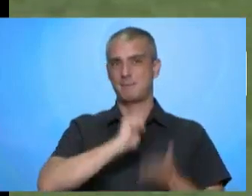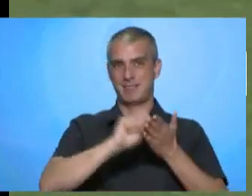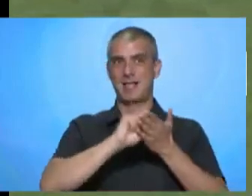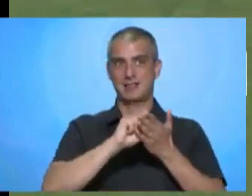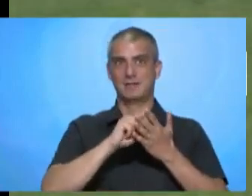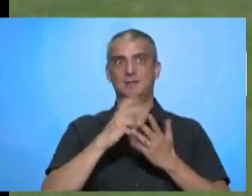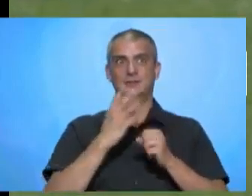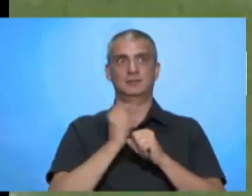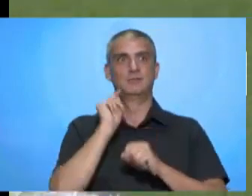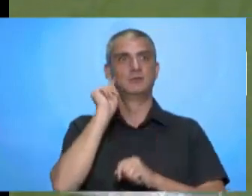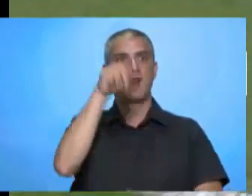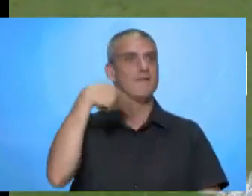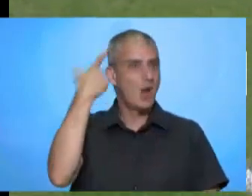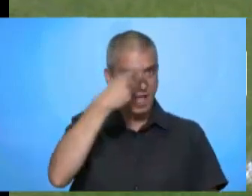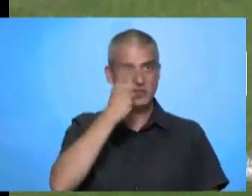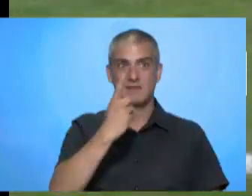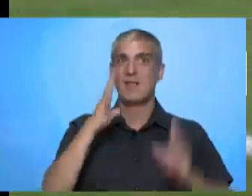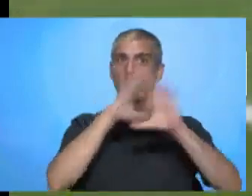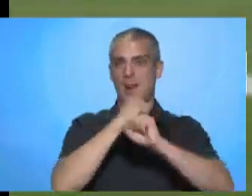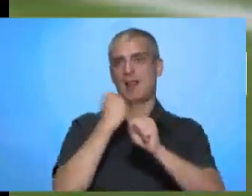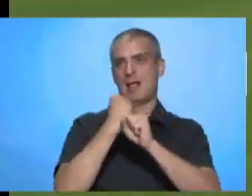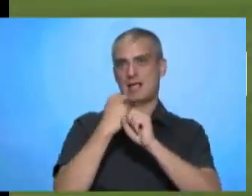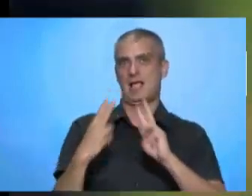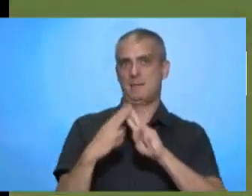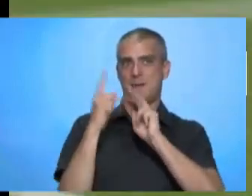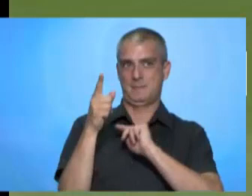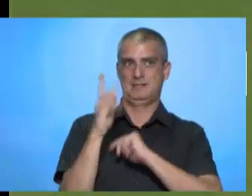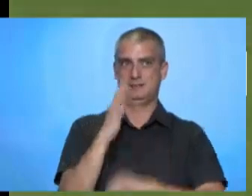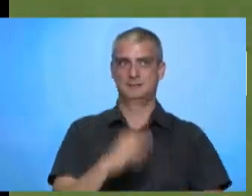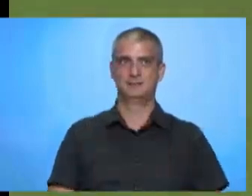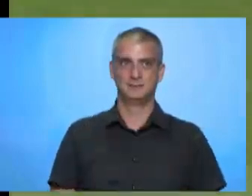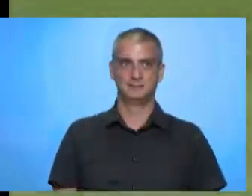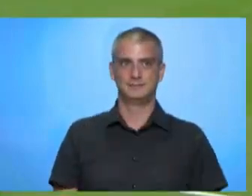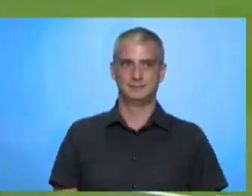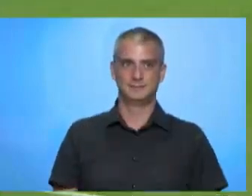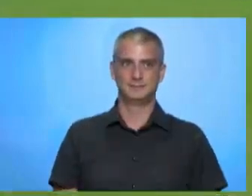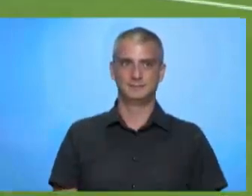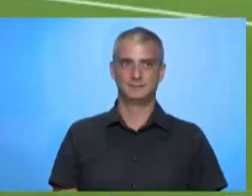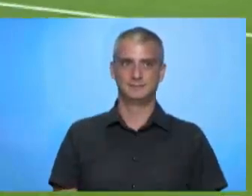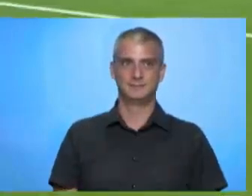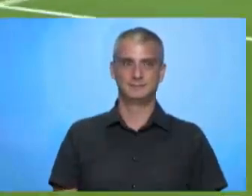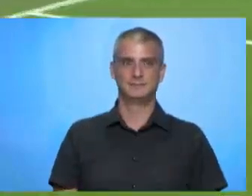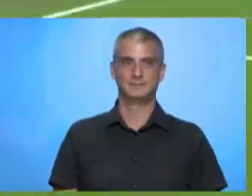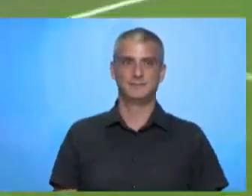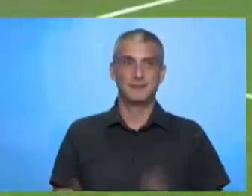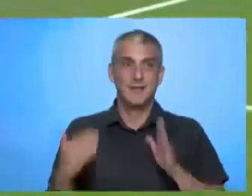ששרדה אותם כדי להגיע ללונדון, אבל את הלילה היא עשתה בפריז, וכך זה נראה. הוא פרץ לפינה